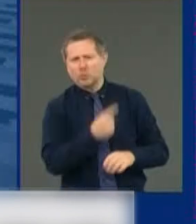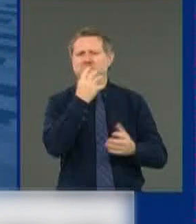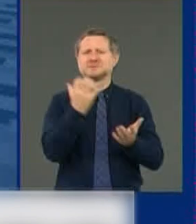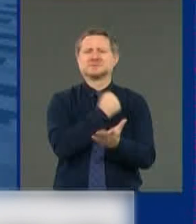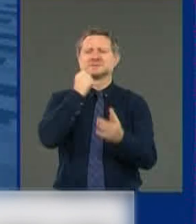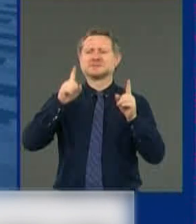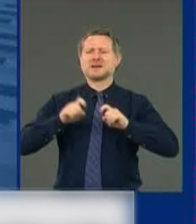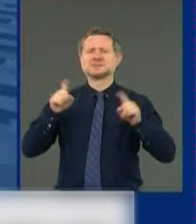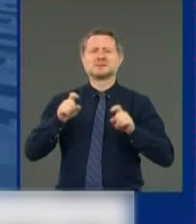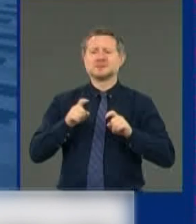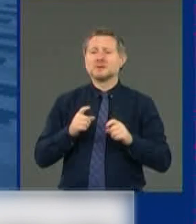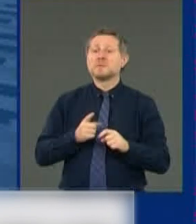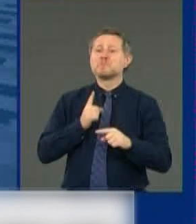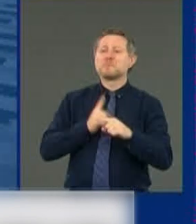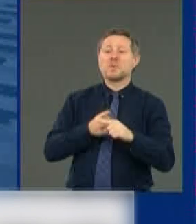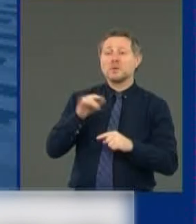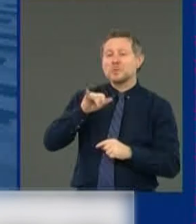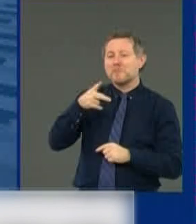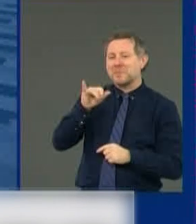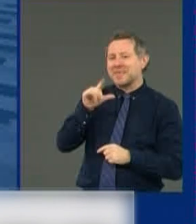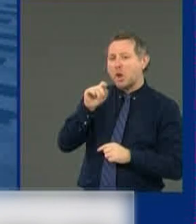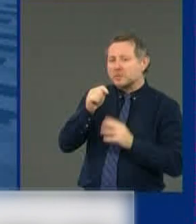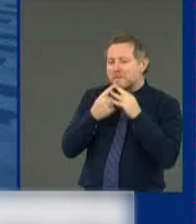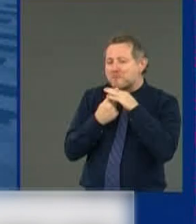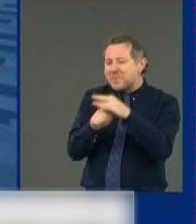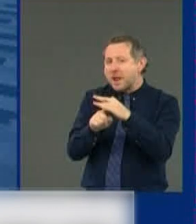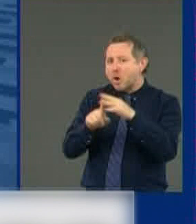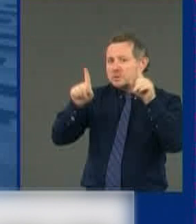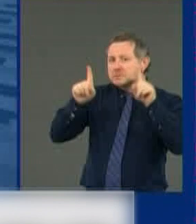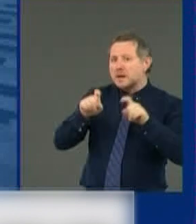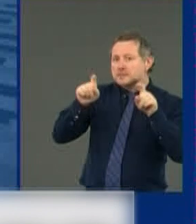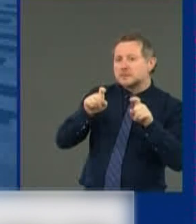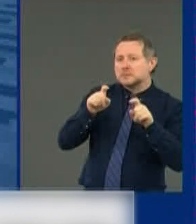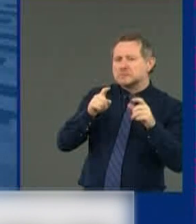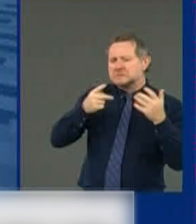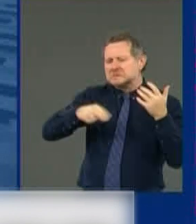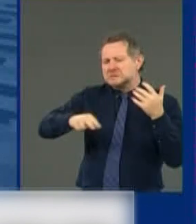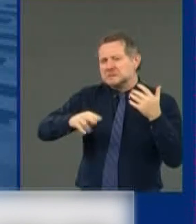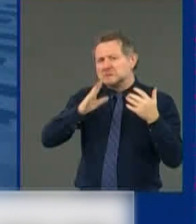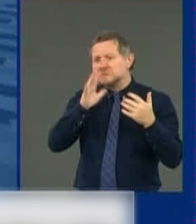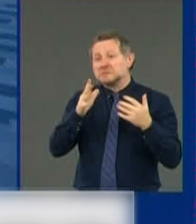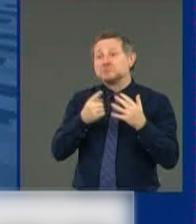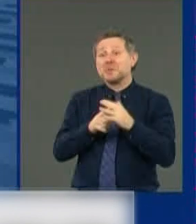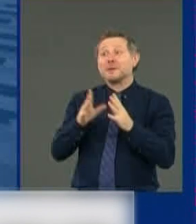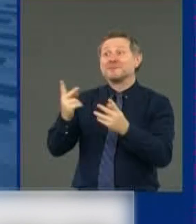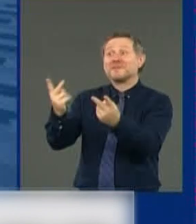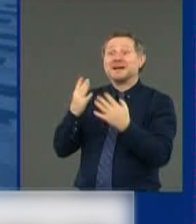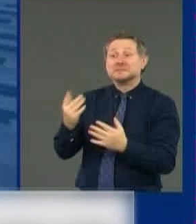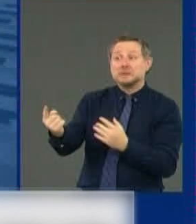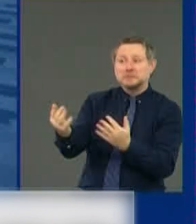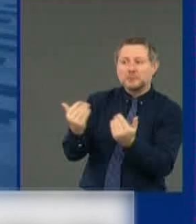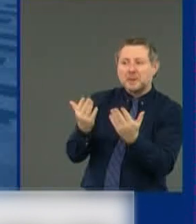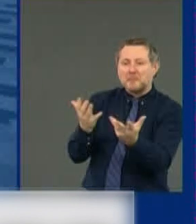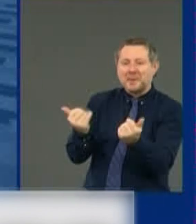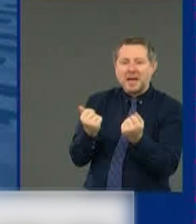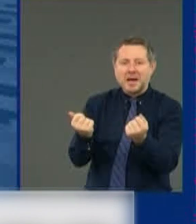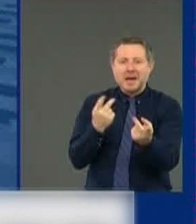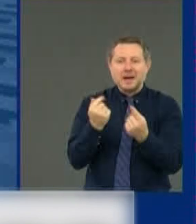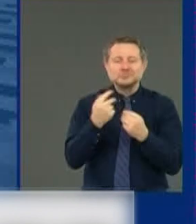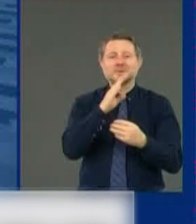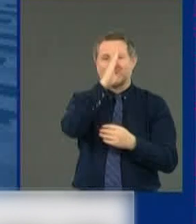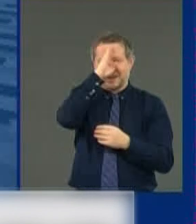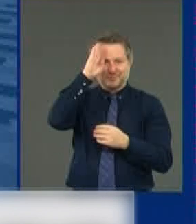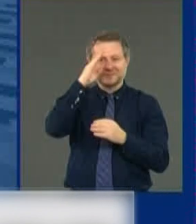访，其中包括在纽约市地区的9个设施，例如西奈山医院、雅各比医疗中心和康尼岛医